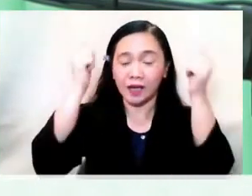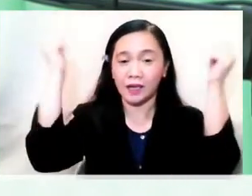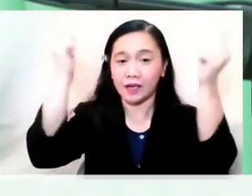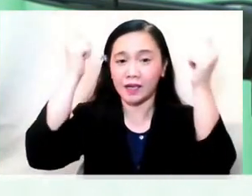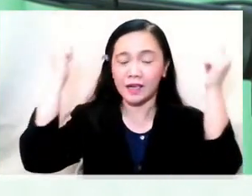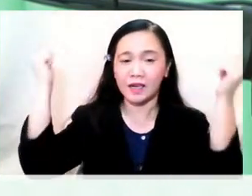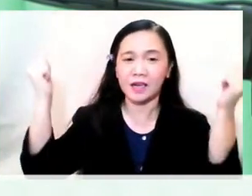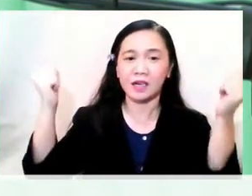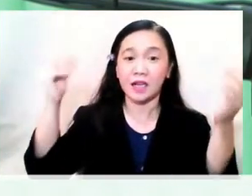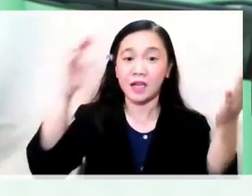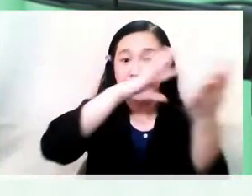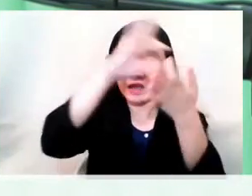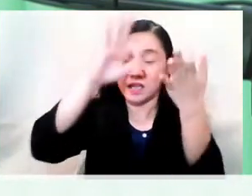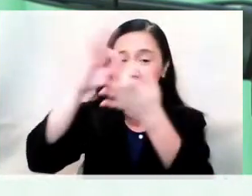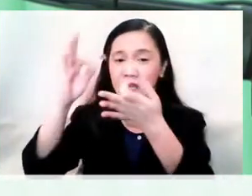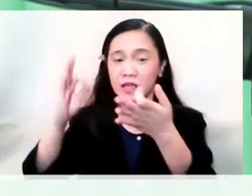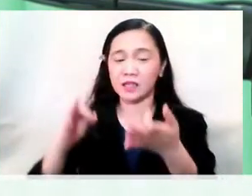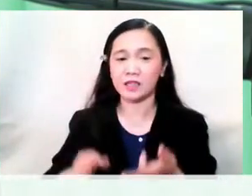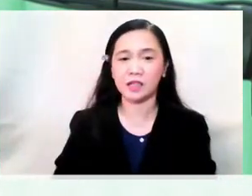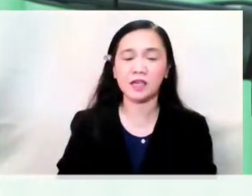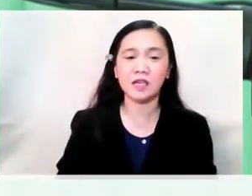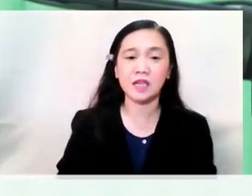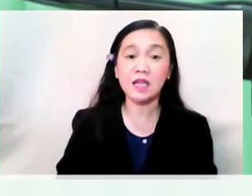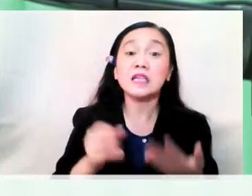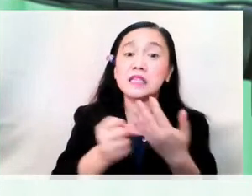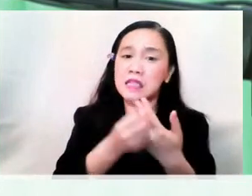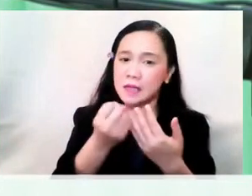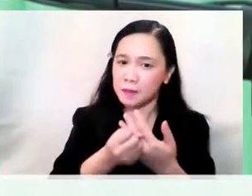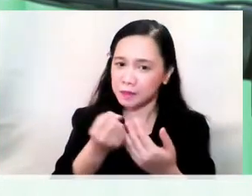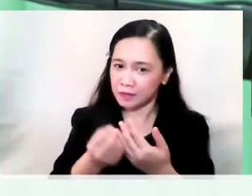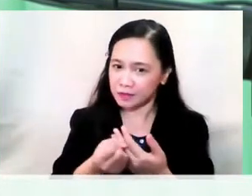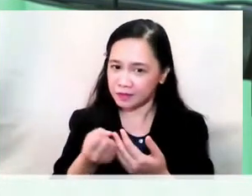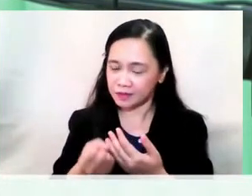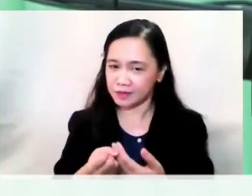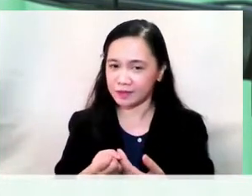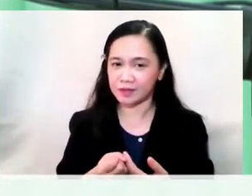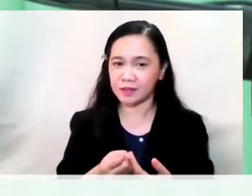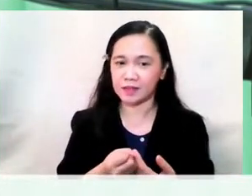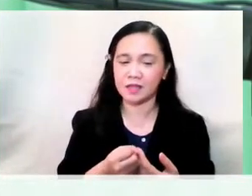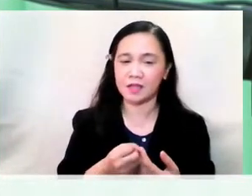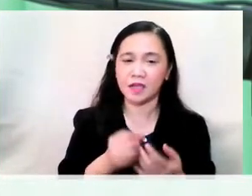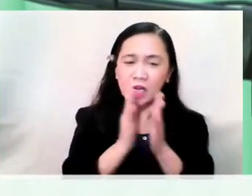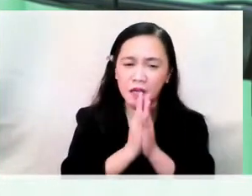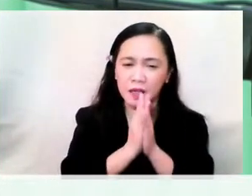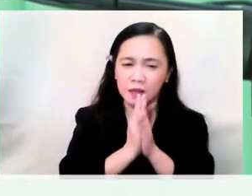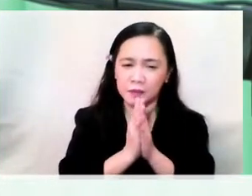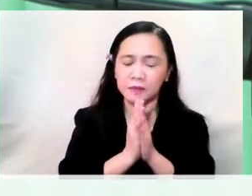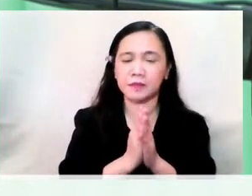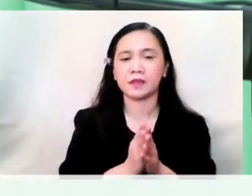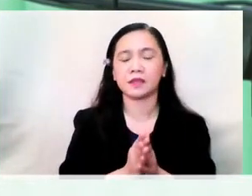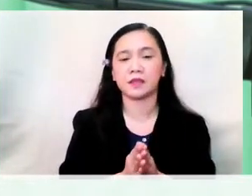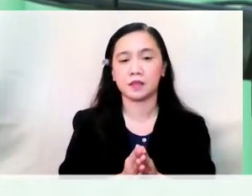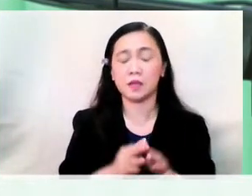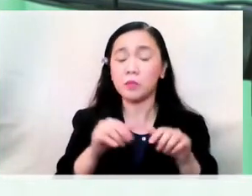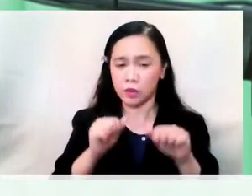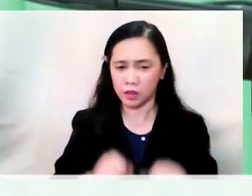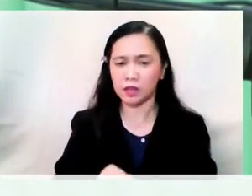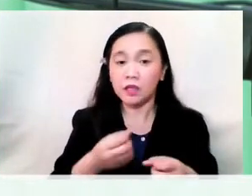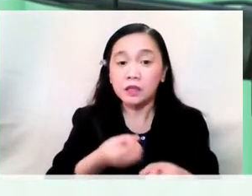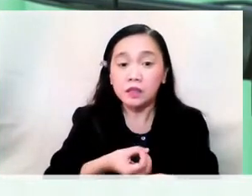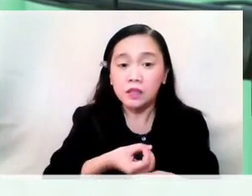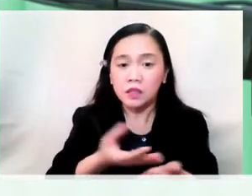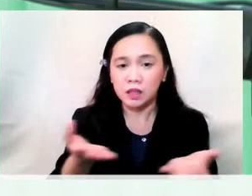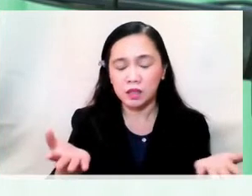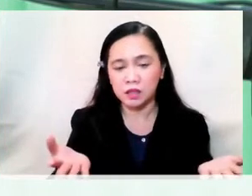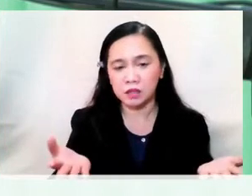bongga in a spiritual way. Maari naman palang maging generous kahit nahirap din